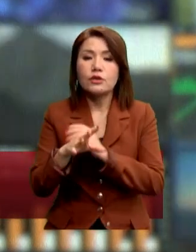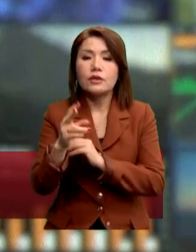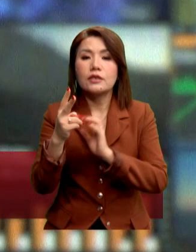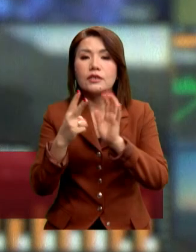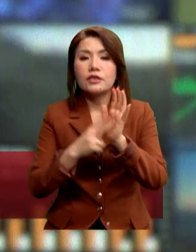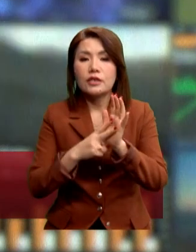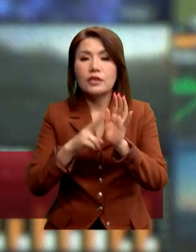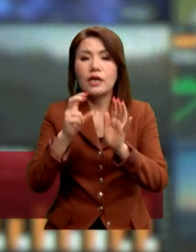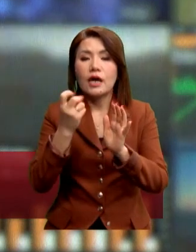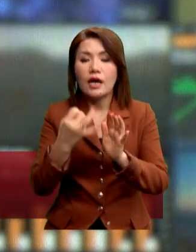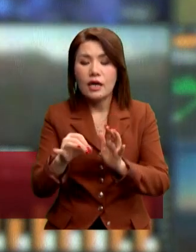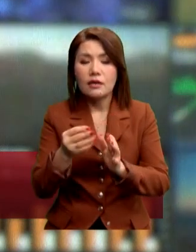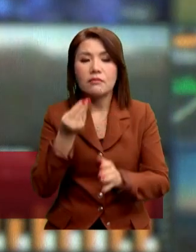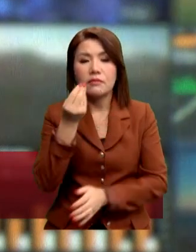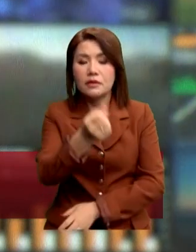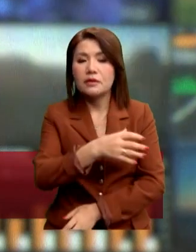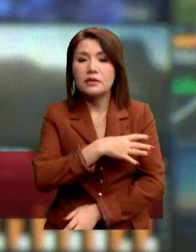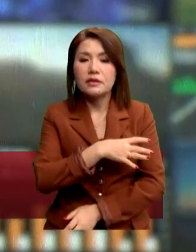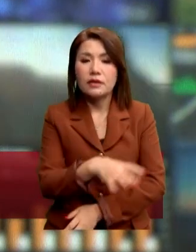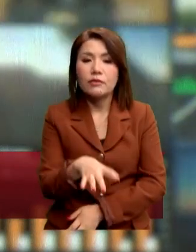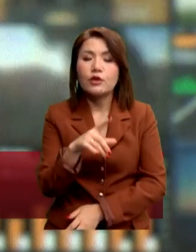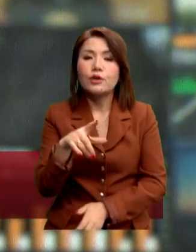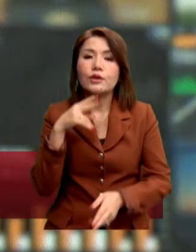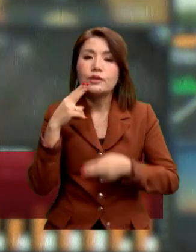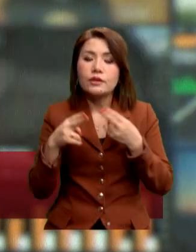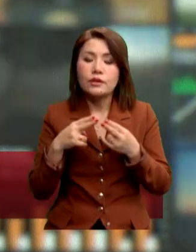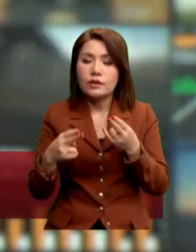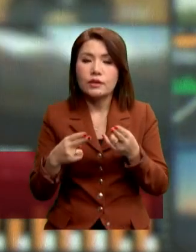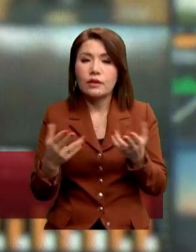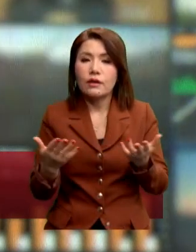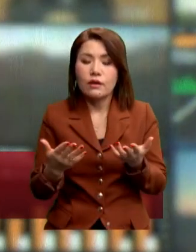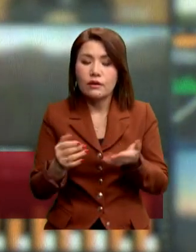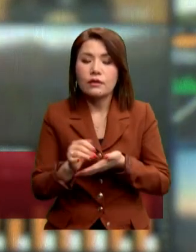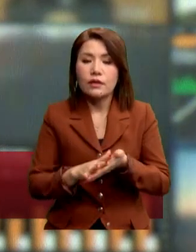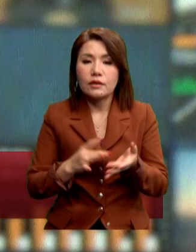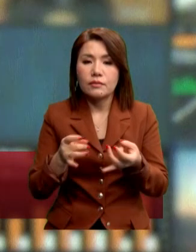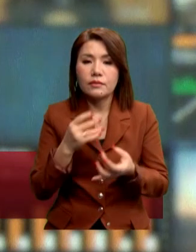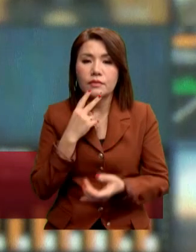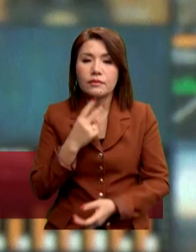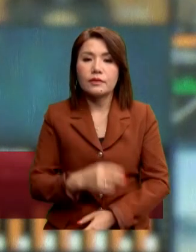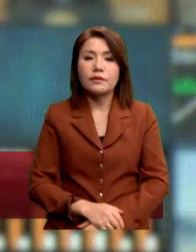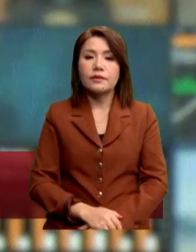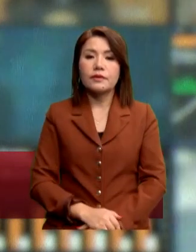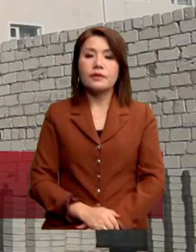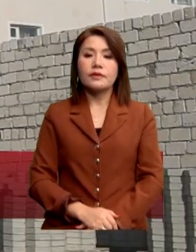ай бойы төленбеген. Шарасыз қалғандардың уәжін тыңдап қайтқан Нұрлан Қуанышбайдың бейнематериалы.